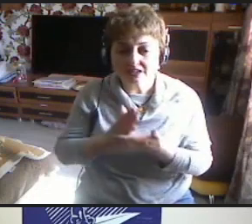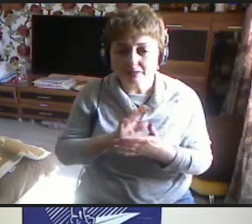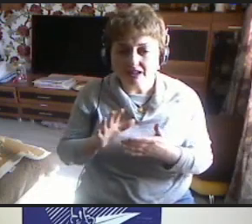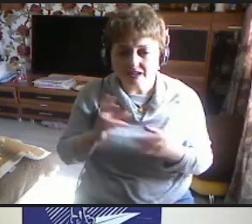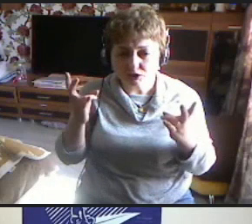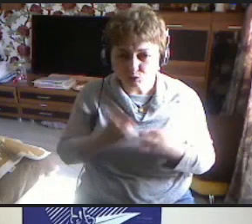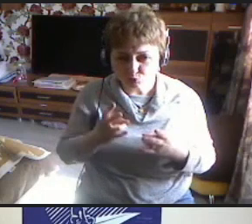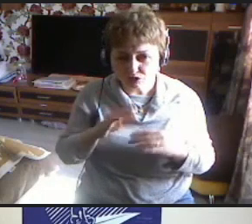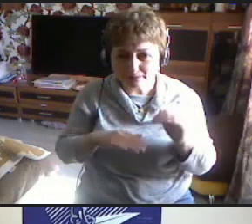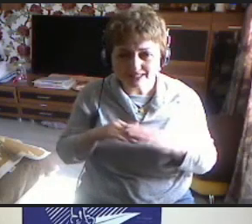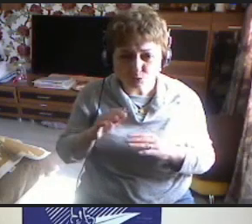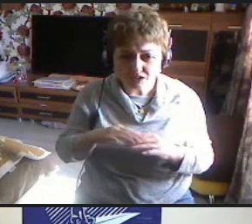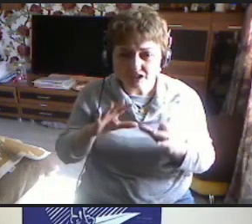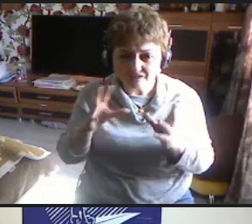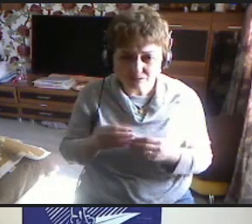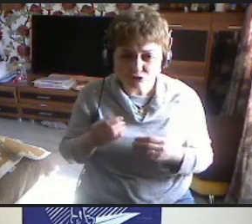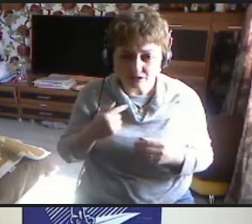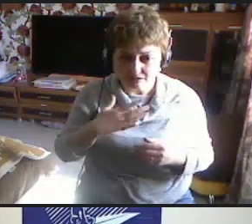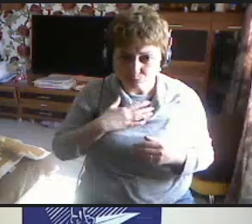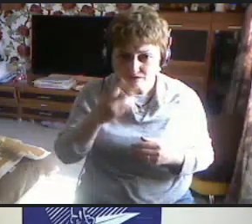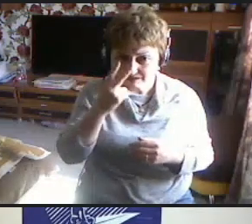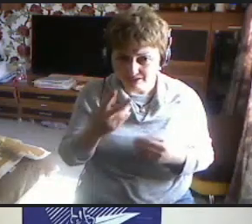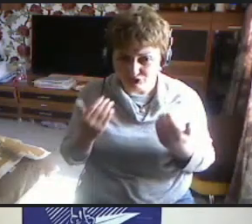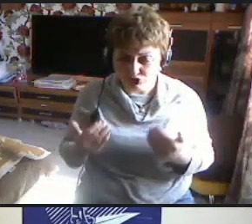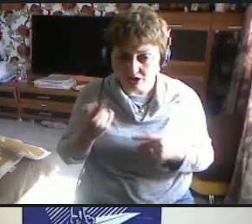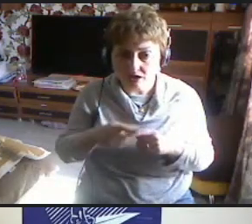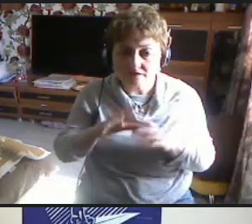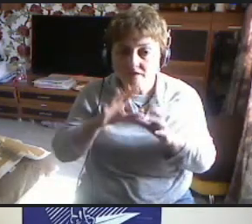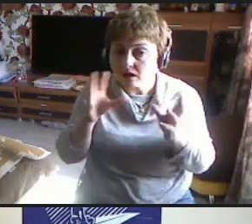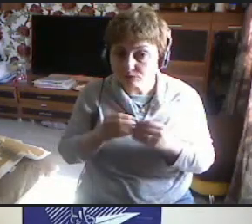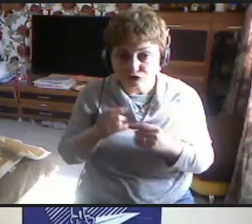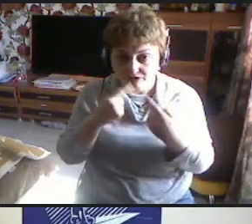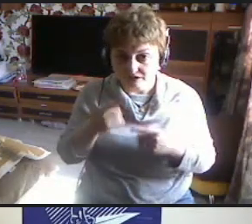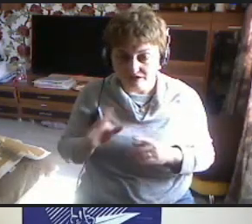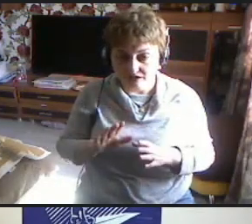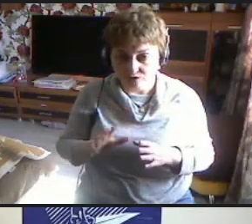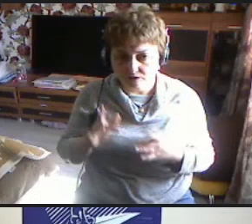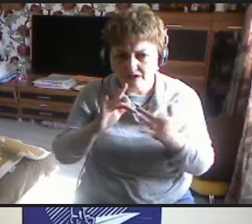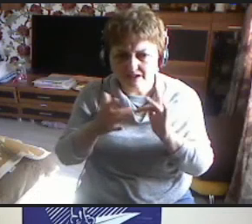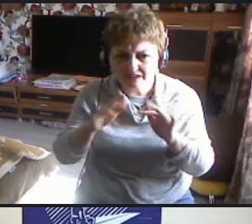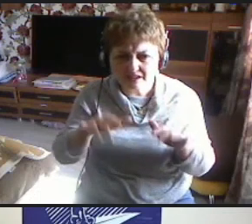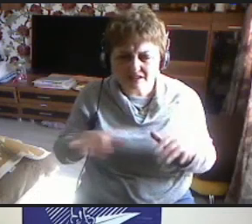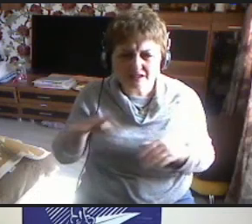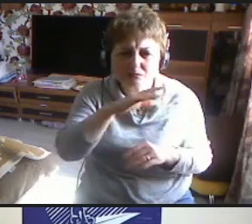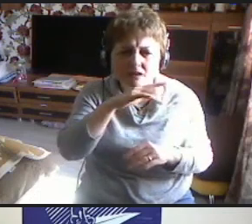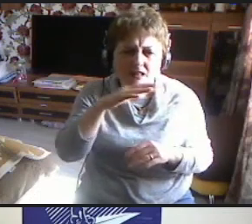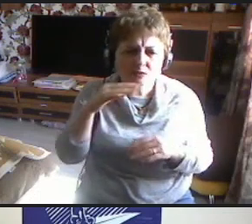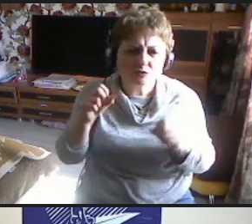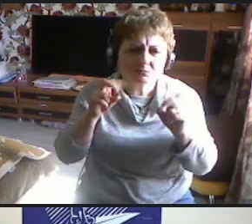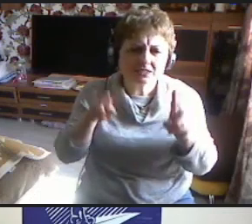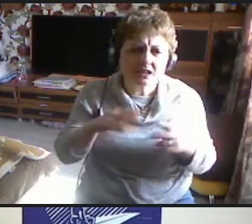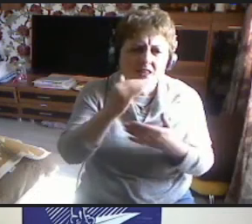вообще, вот на мой взгляд сейчас, это вообще не разговор. В интернете полно специальные программы для